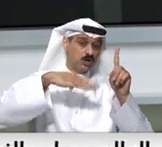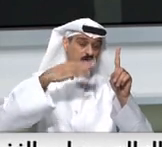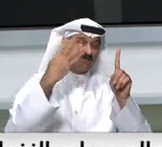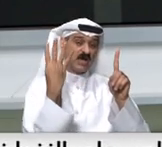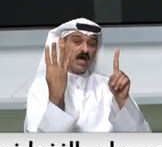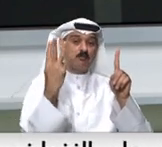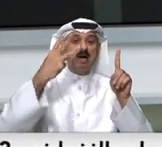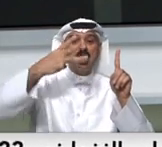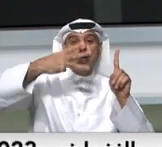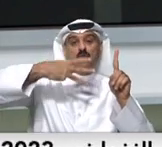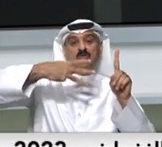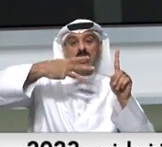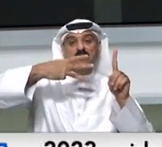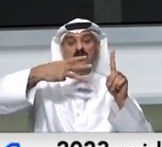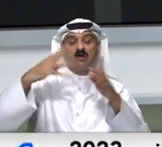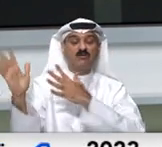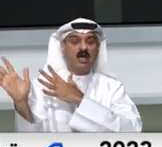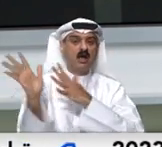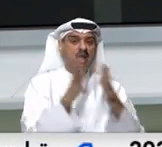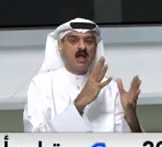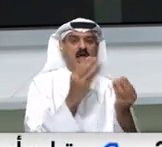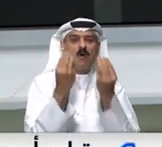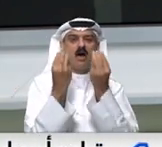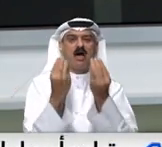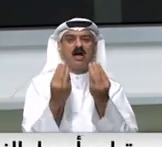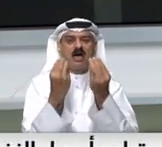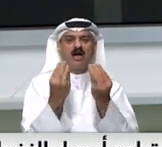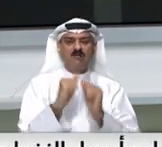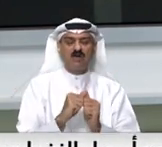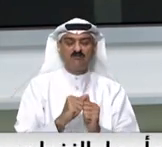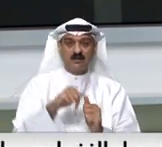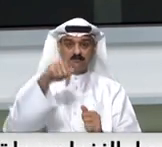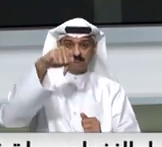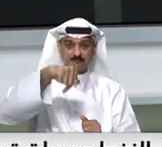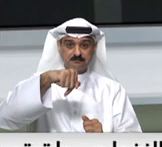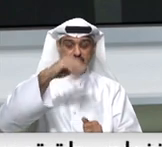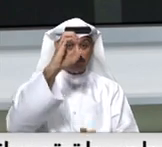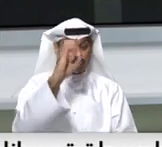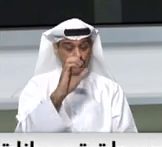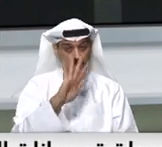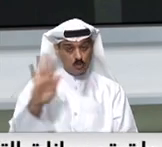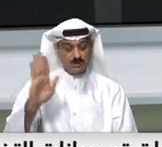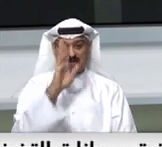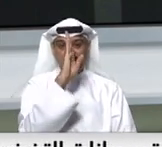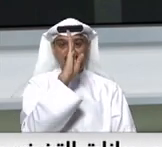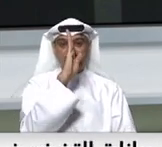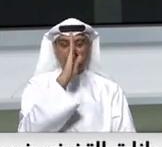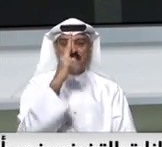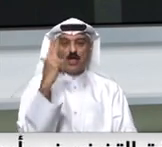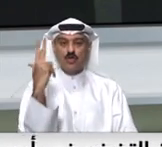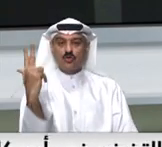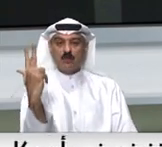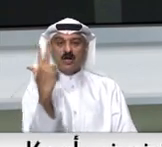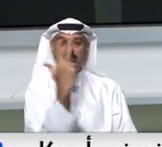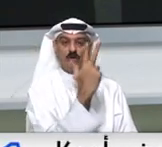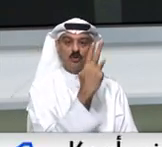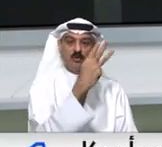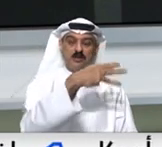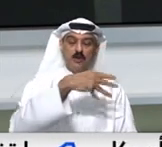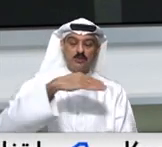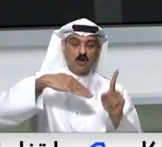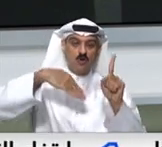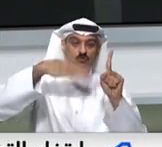لمعتدل من ثمانيه الى 32 وحول هذه المعدلات سرعه الرياح الجنوبيه الشرقيه في يوم الاثنين من ثمانيه الى ثمانيه والعظمى